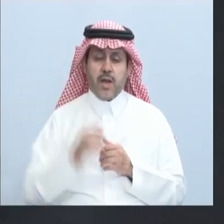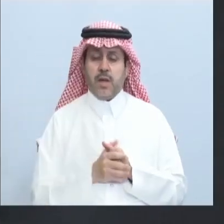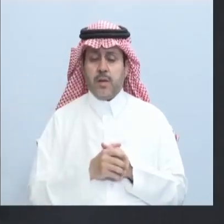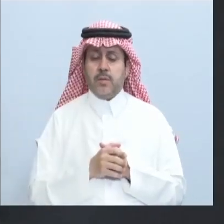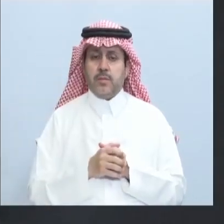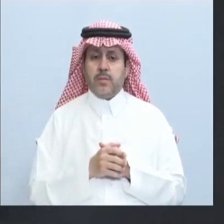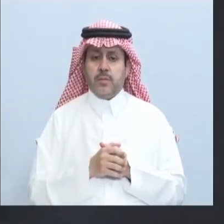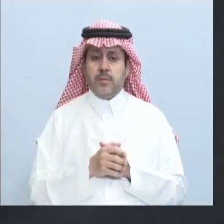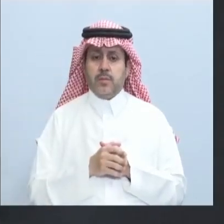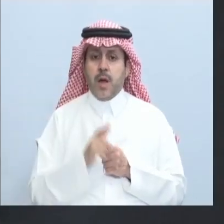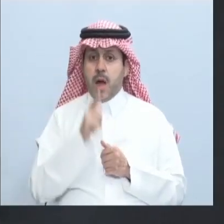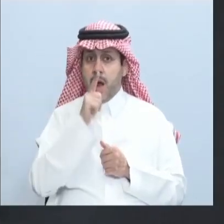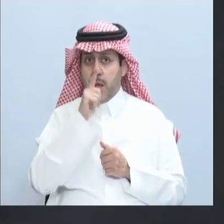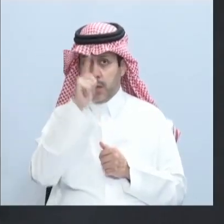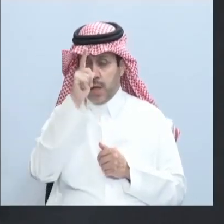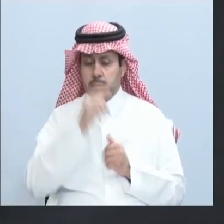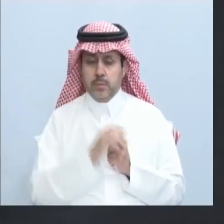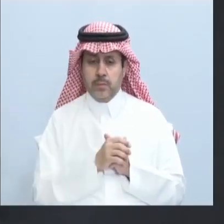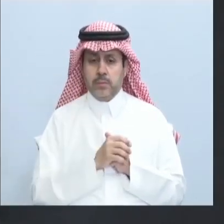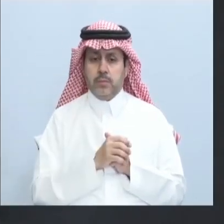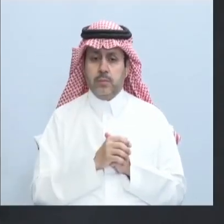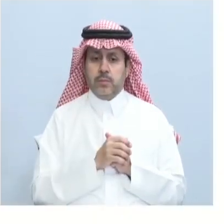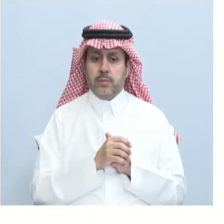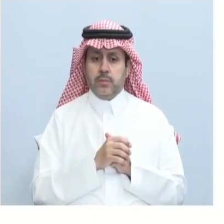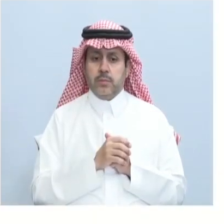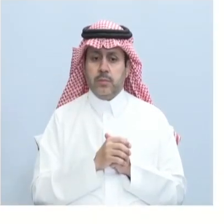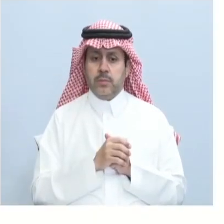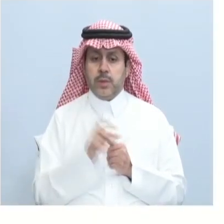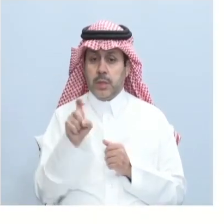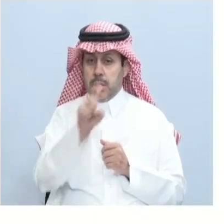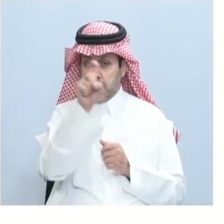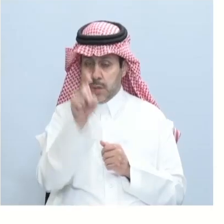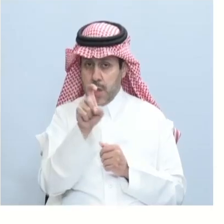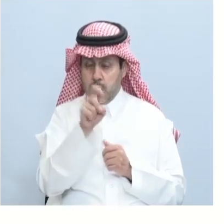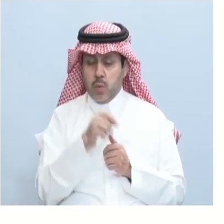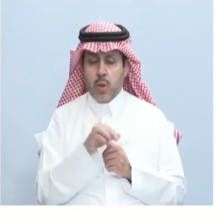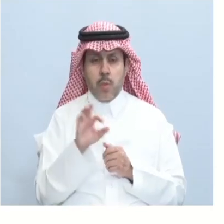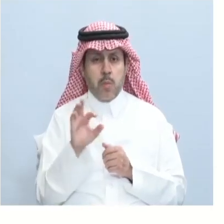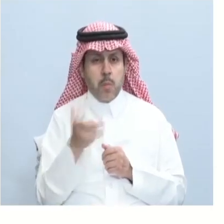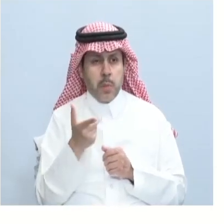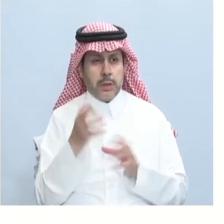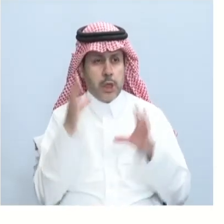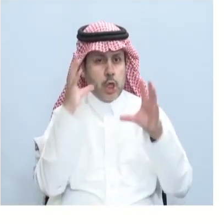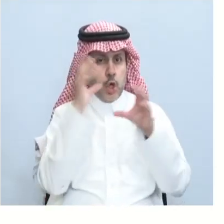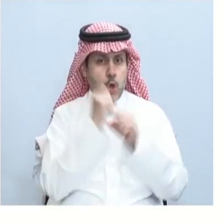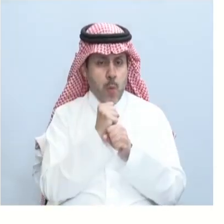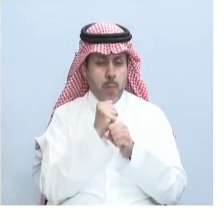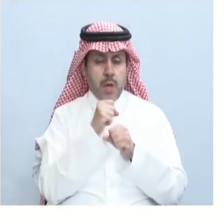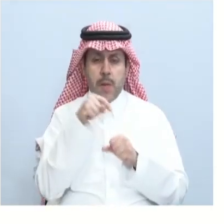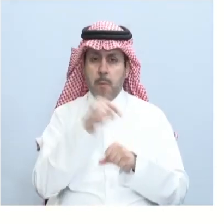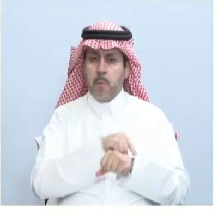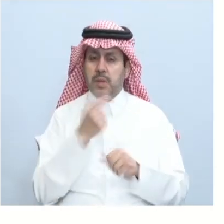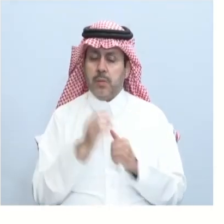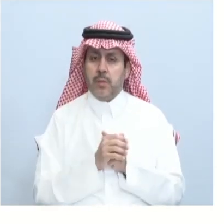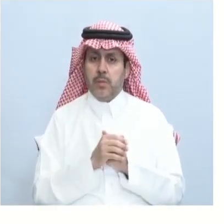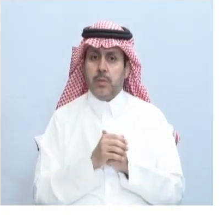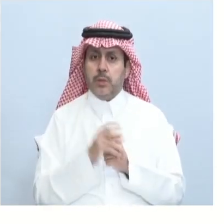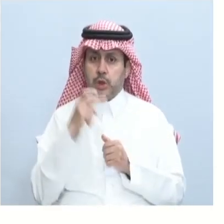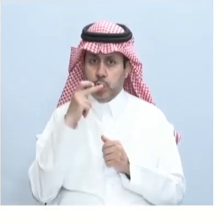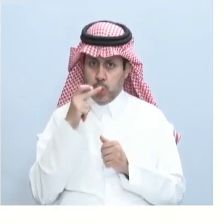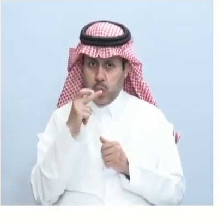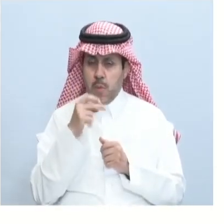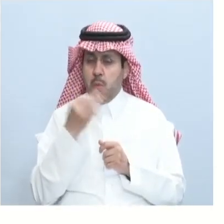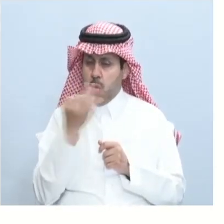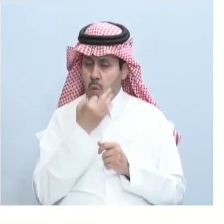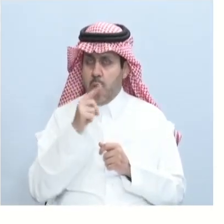افكر قال الله عز وجل يسالونك عن الساعه ايان مرساها قل انما علمها عند